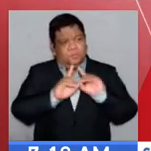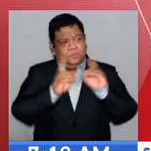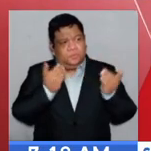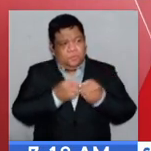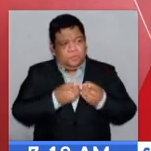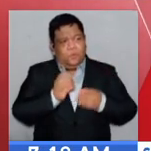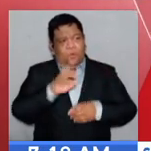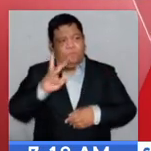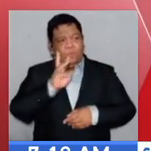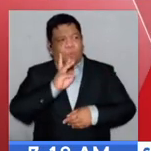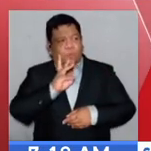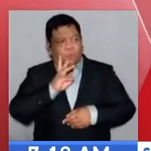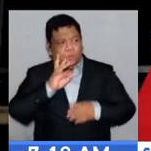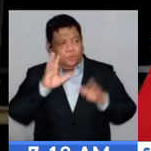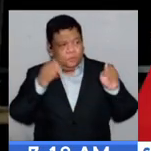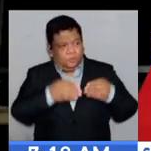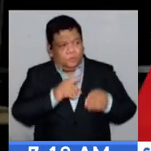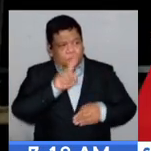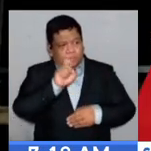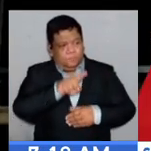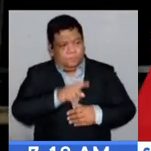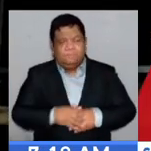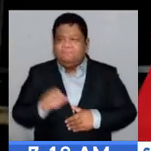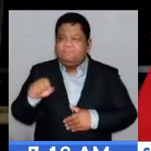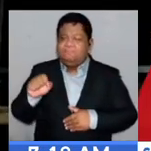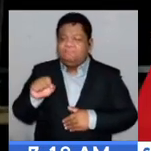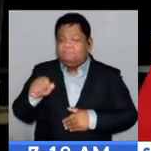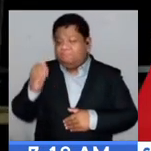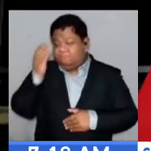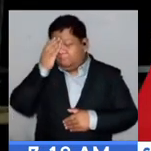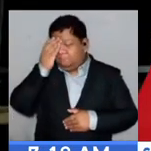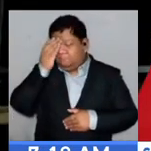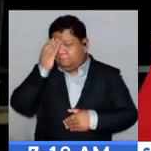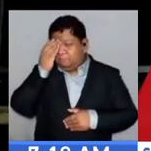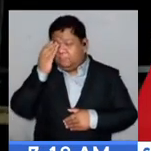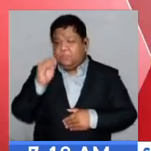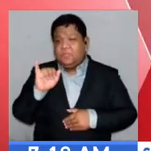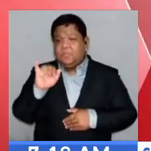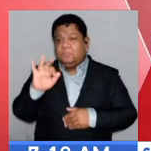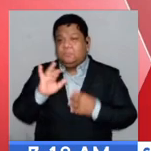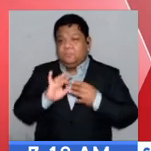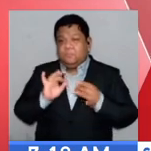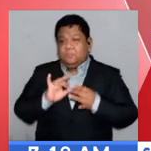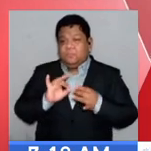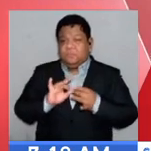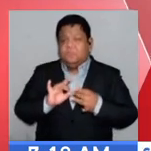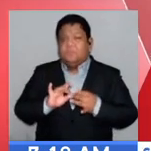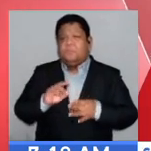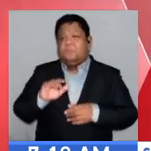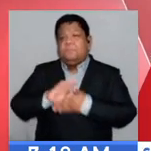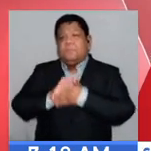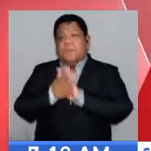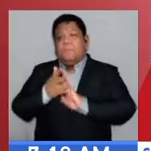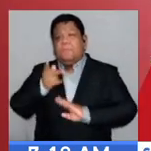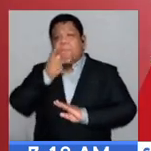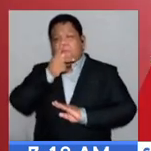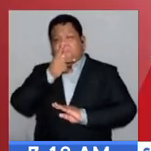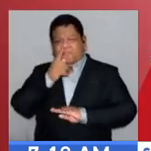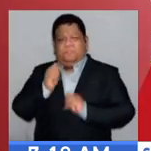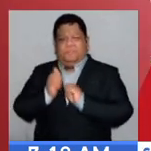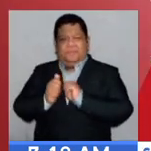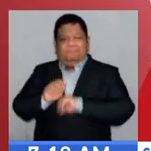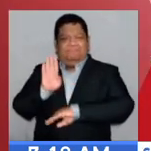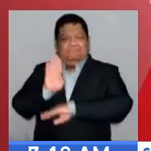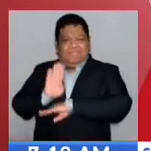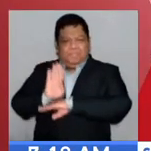Oo. Kasi Igan, alam naman natin pag sinabi natin privatization, negosyante, at pag sinabi natin negosyante,